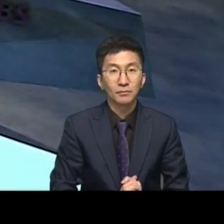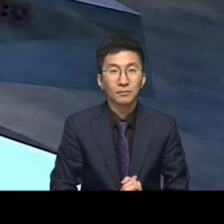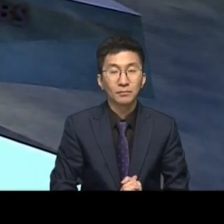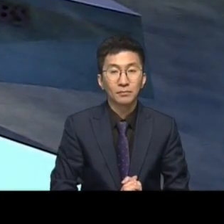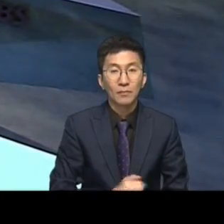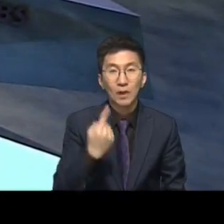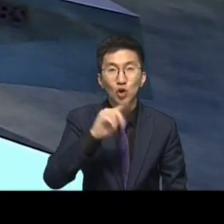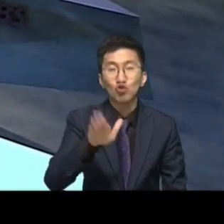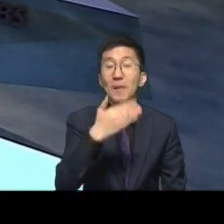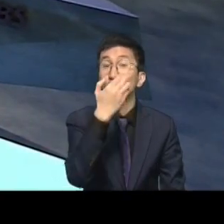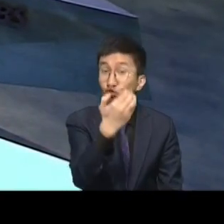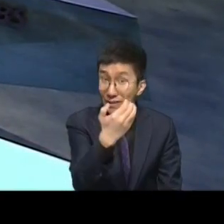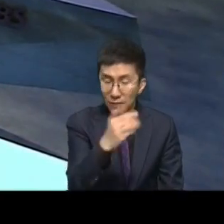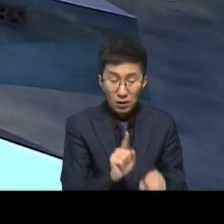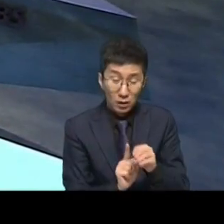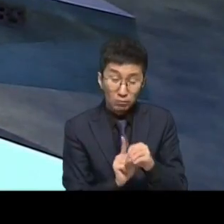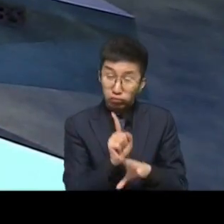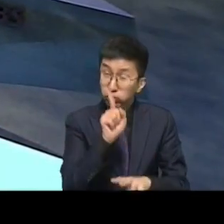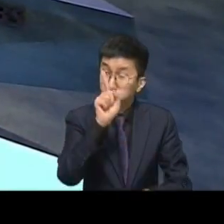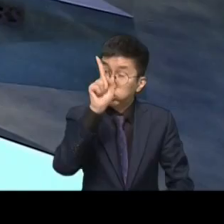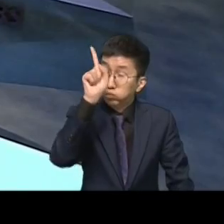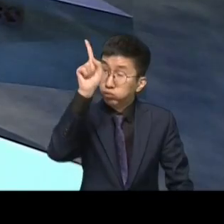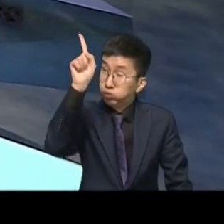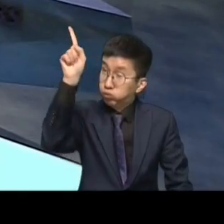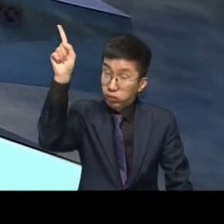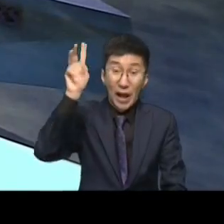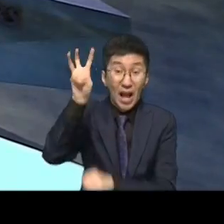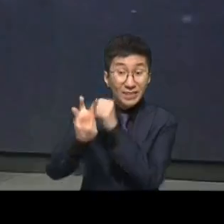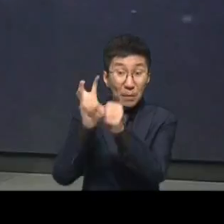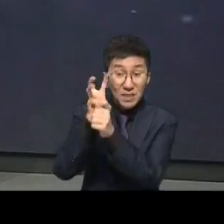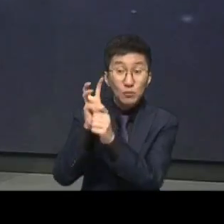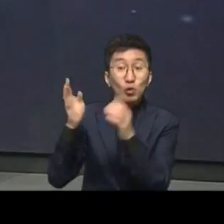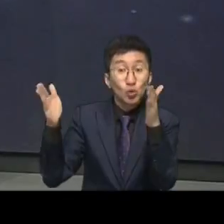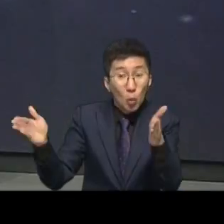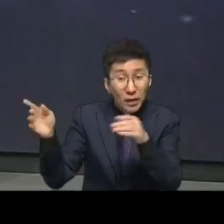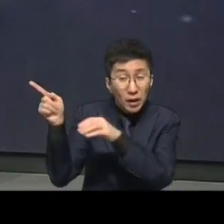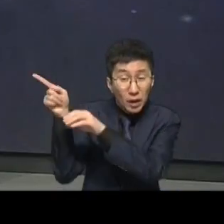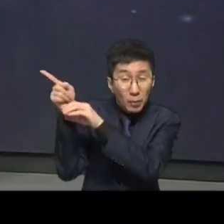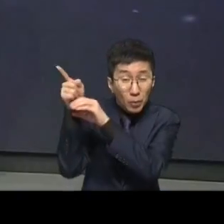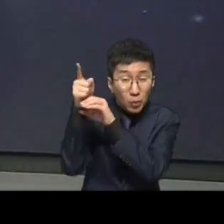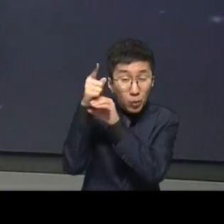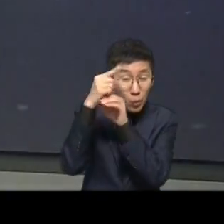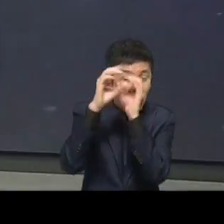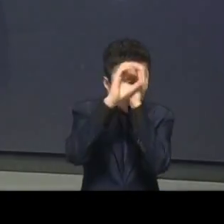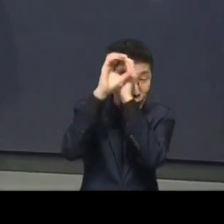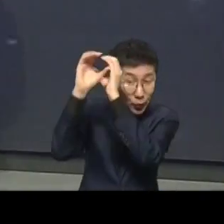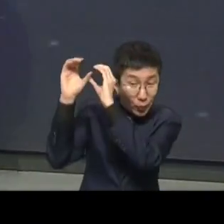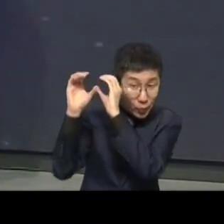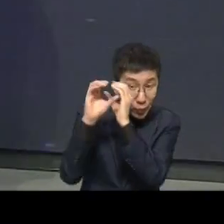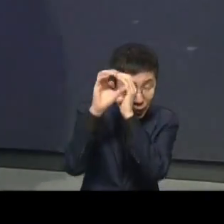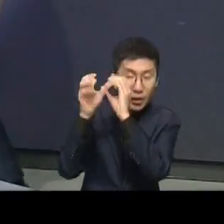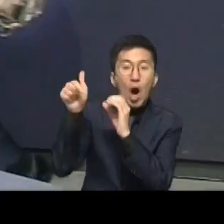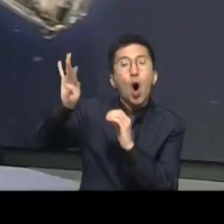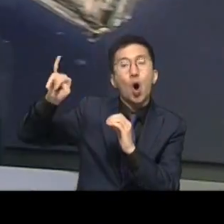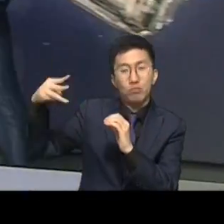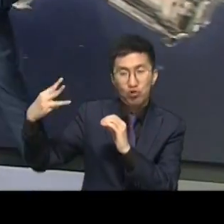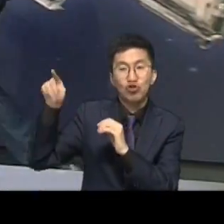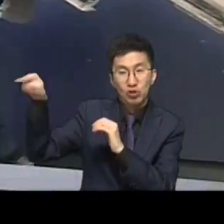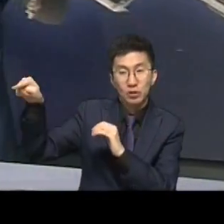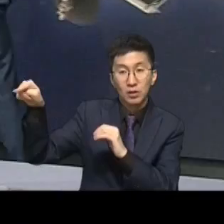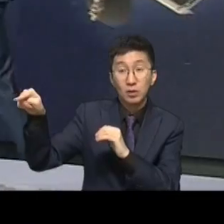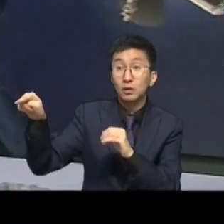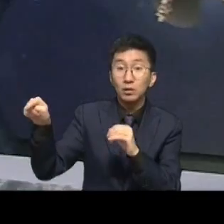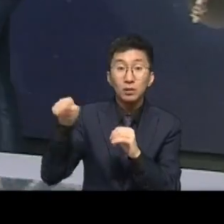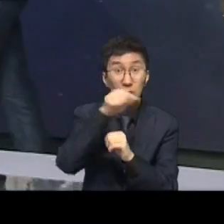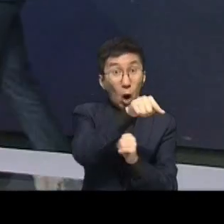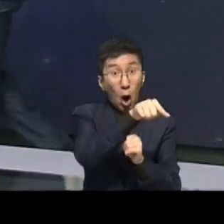지난 1990년 발사돼 30년 넘게 활동한 허블 망원경입니다. 그리고 지금 보시는 이 사진은 이 허블